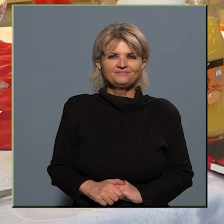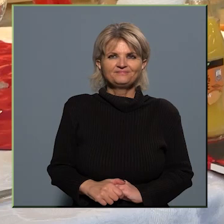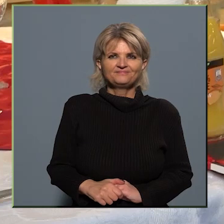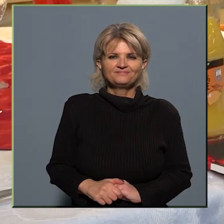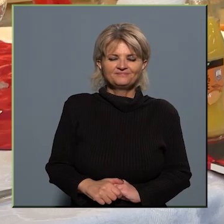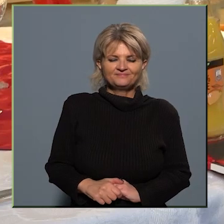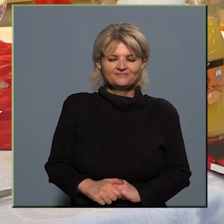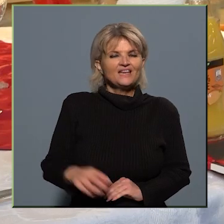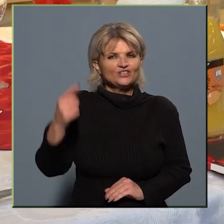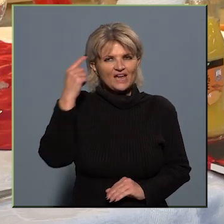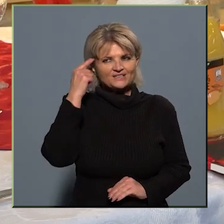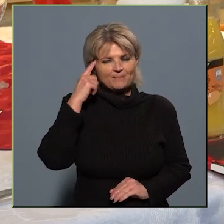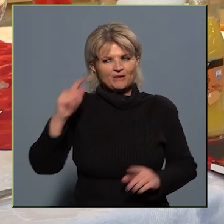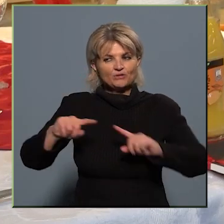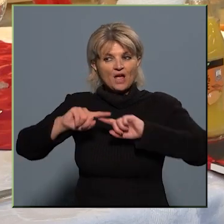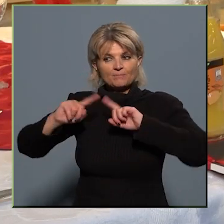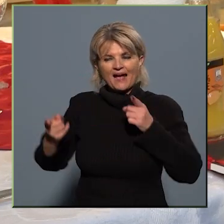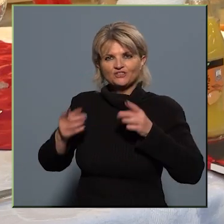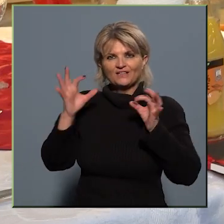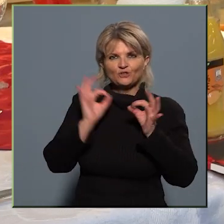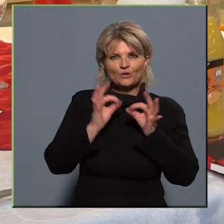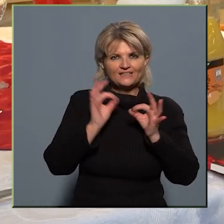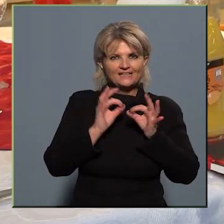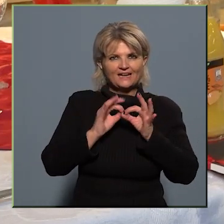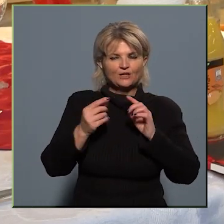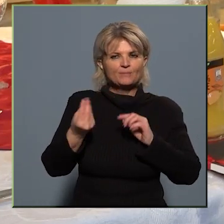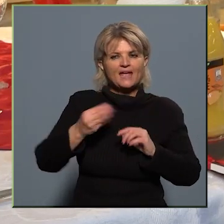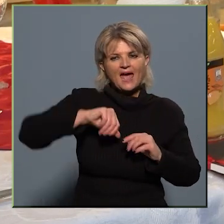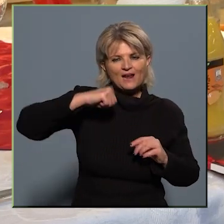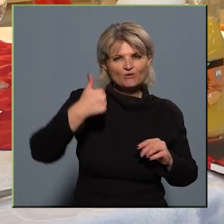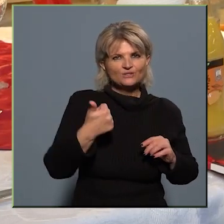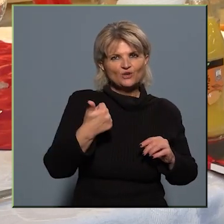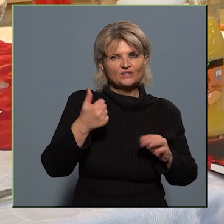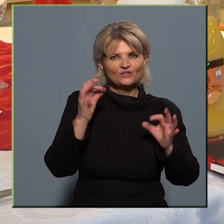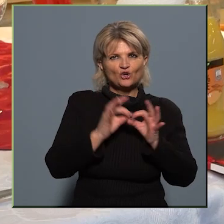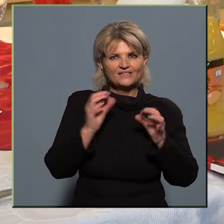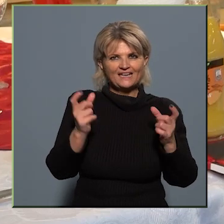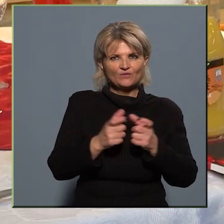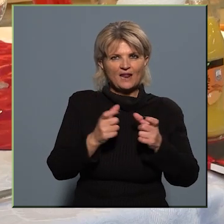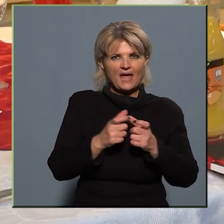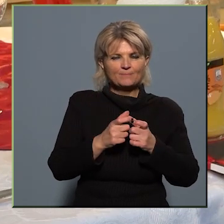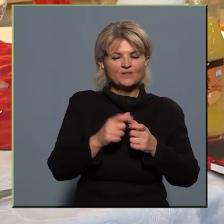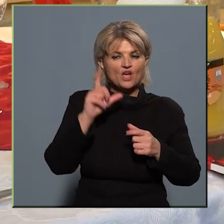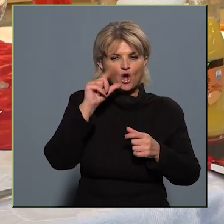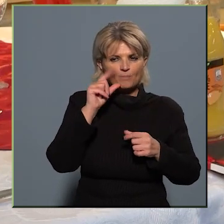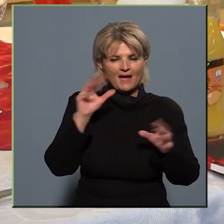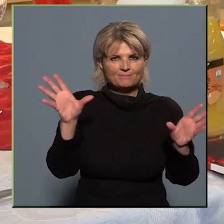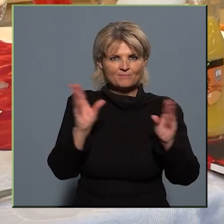És ebből eszembe jut egy másik történet, ami először történt velem, szintén